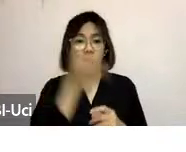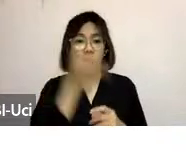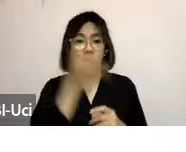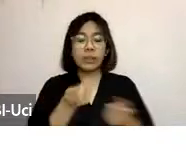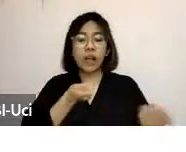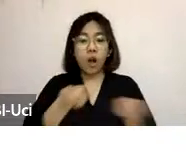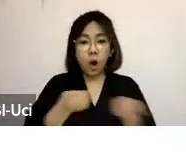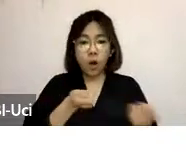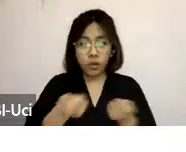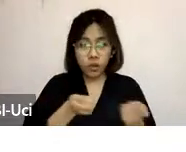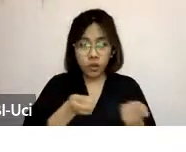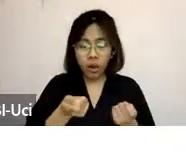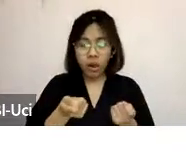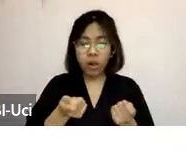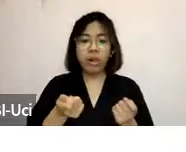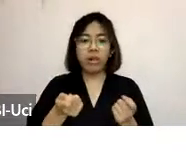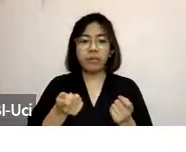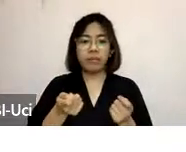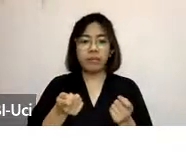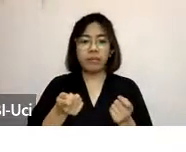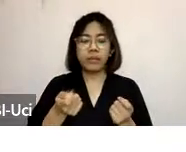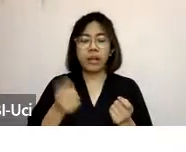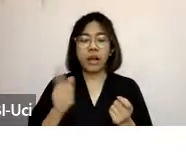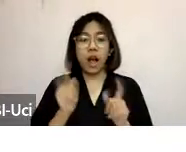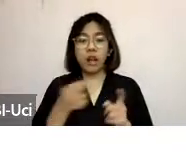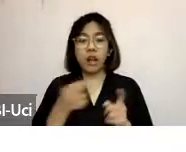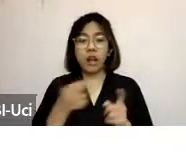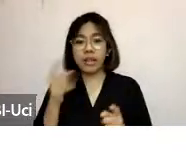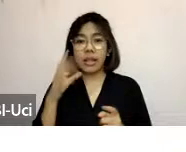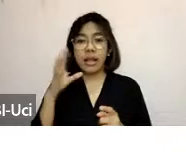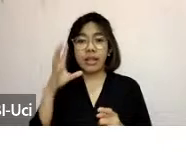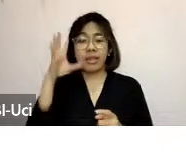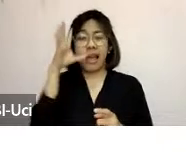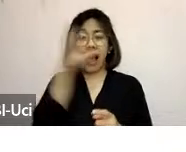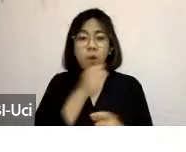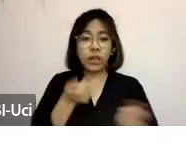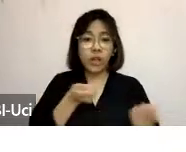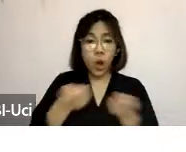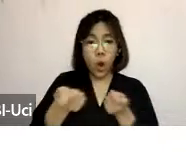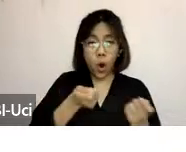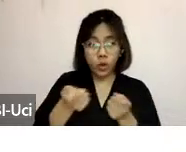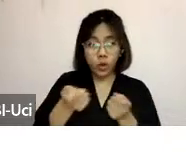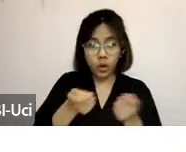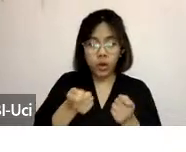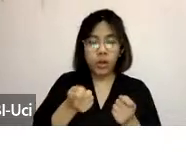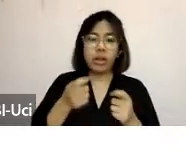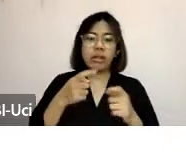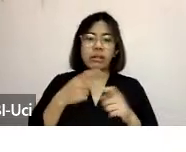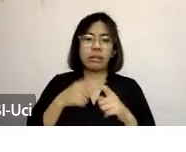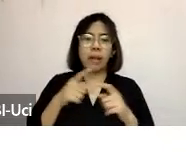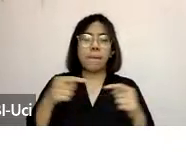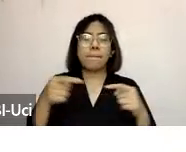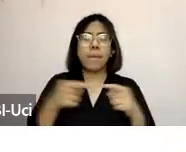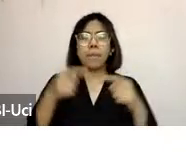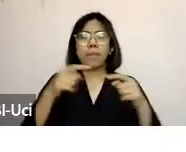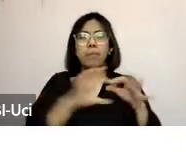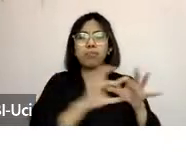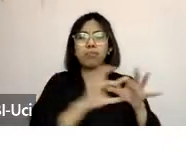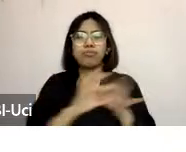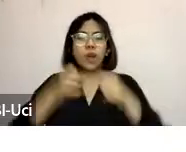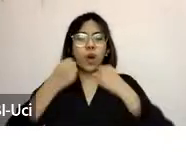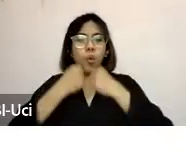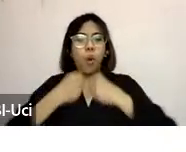dan artinya pengetahuan bahasa dekat sekali dengan kekuasaan dan bahkan sebetulnya dalam banyak